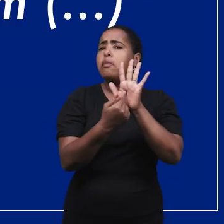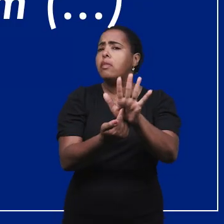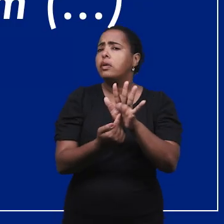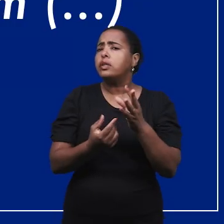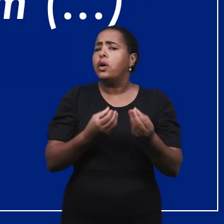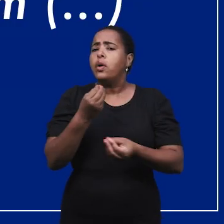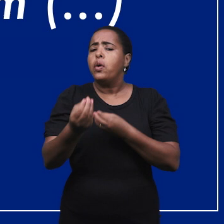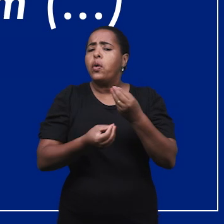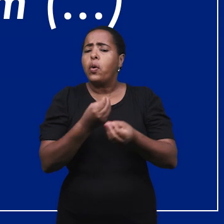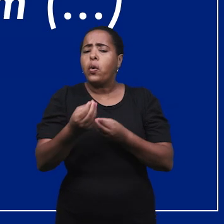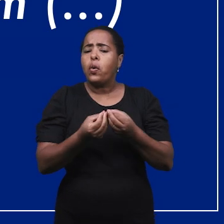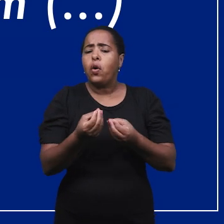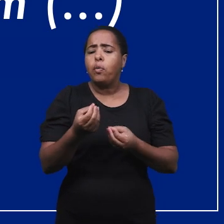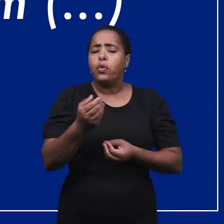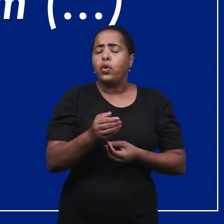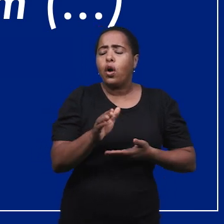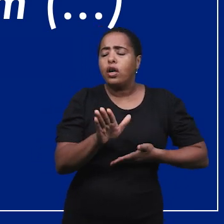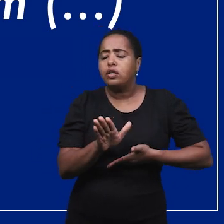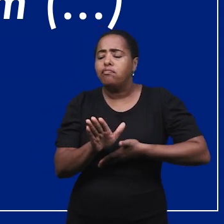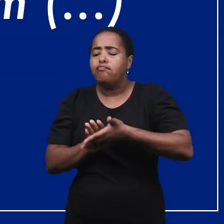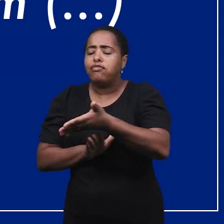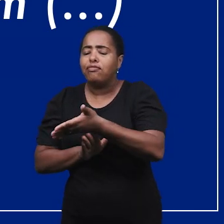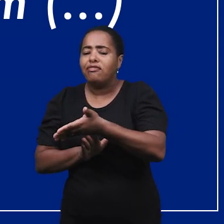dit, comment